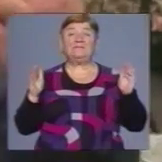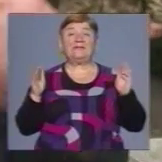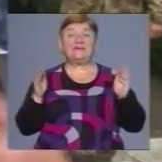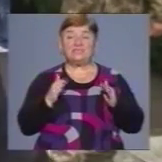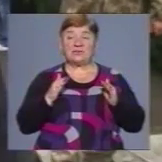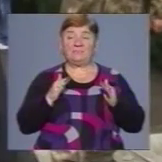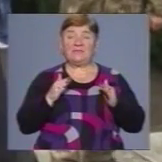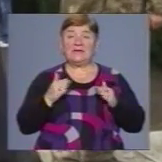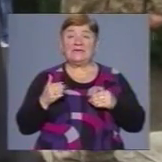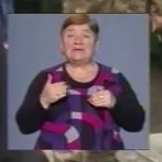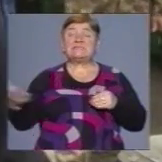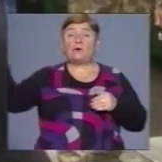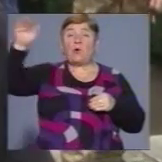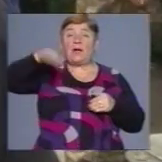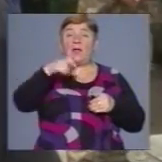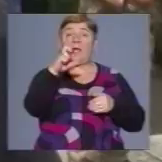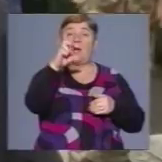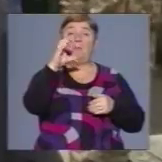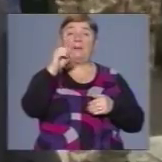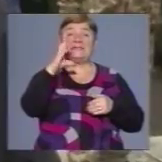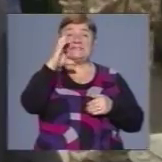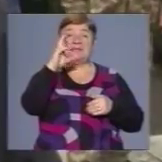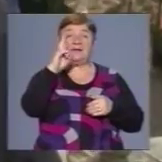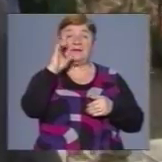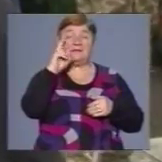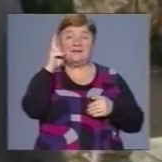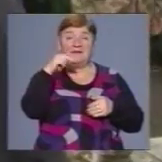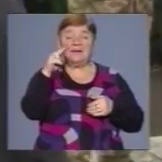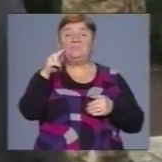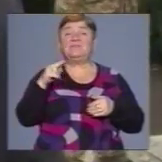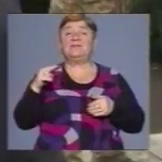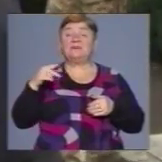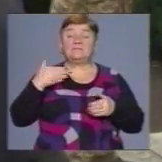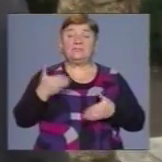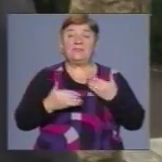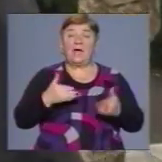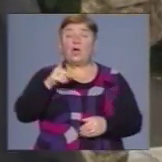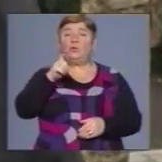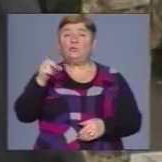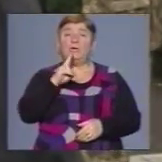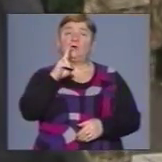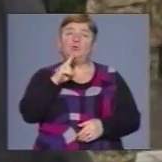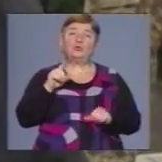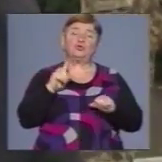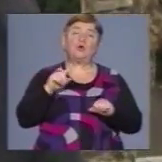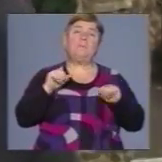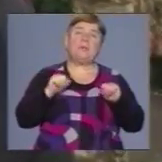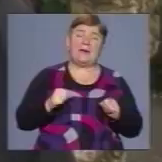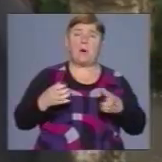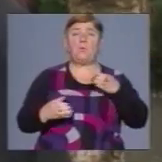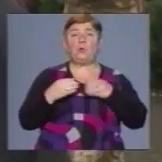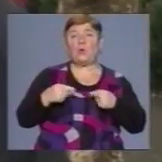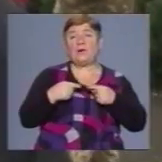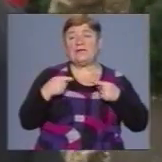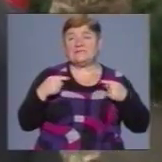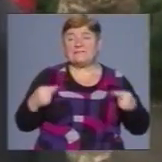з Бескида спустилася в наше село. Люди, хто що міг, ніс, хто молоко, хто сиру,